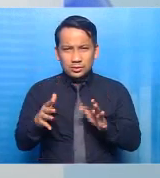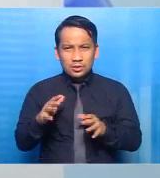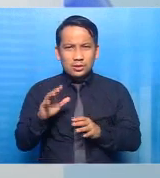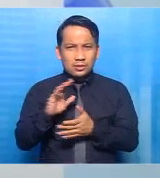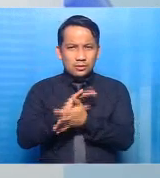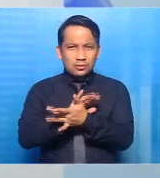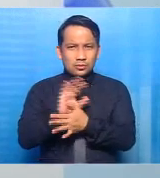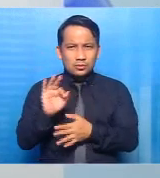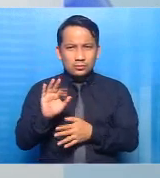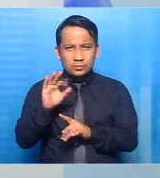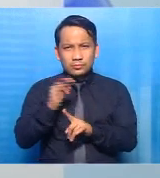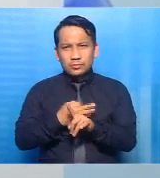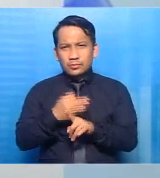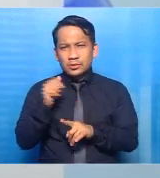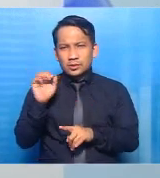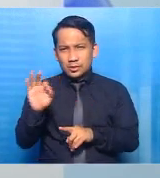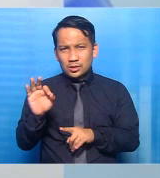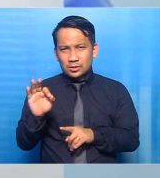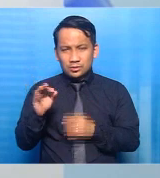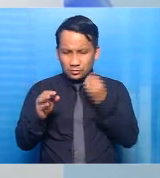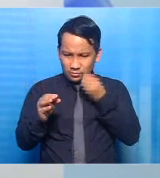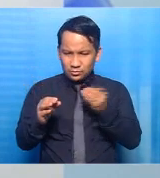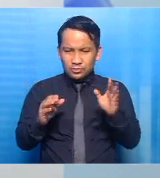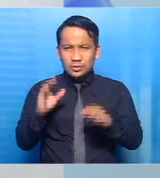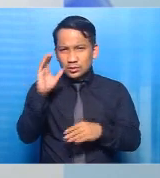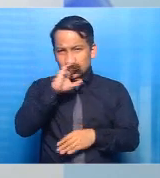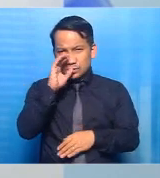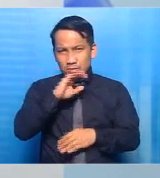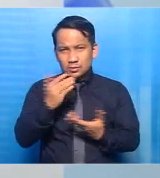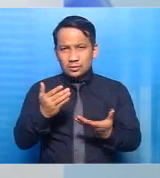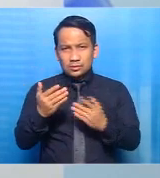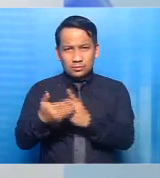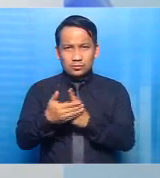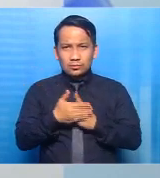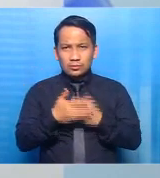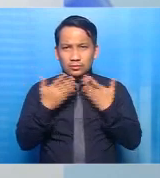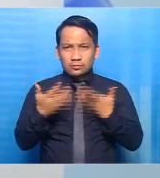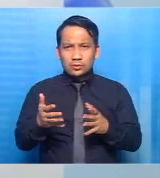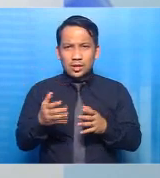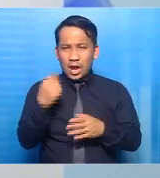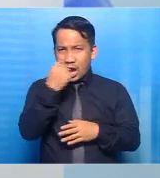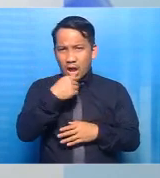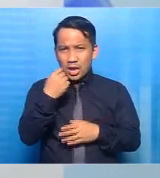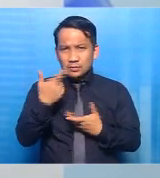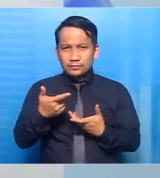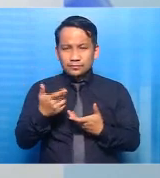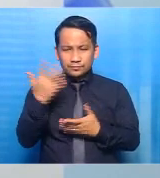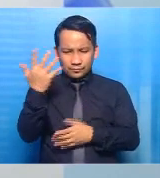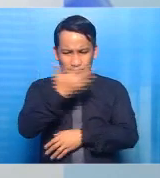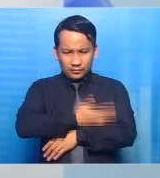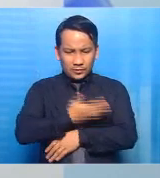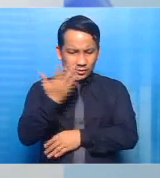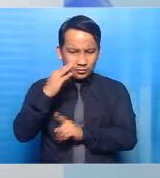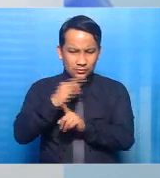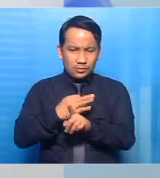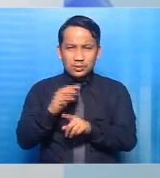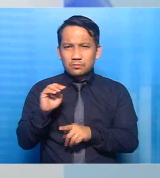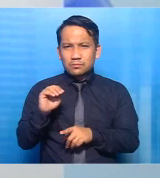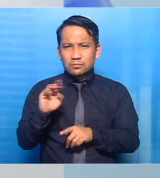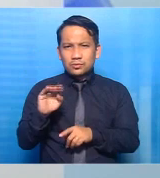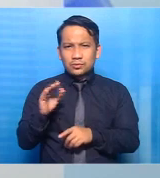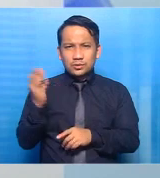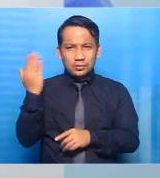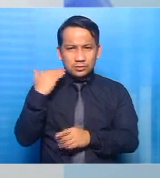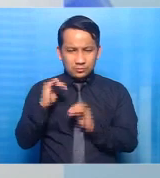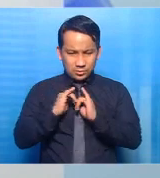COVID-19. February 9 nang umuwi ito sa Cebu, sumailalim sa quarantine at pinaswab sa 5 araw noong February 14.